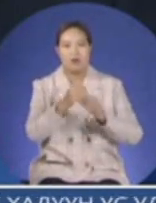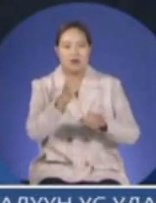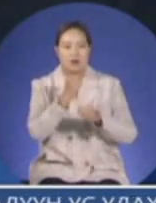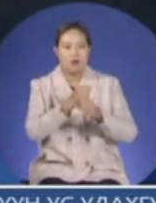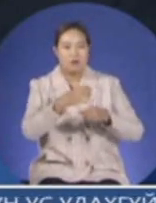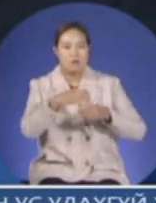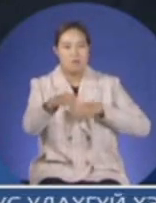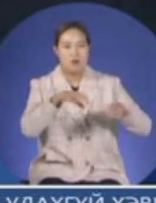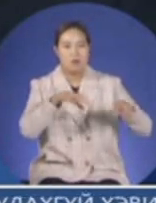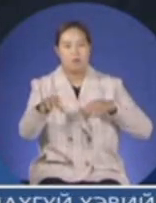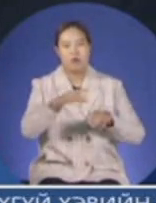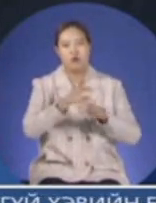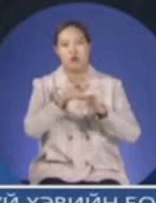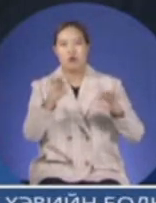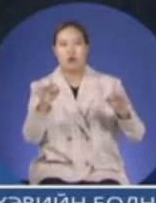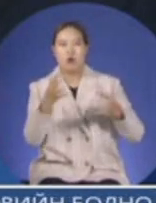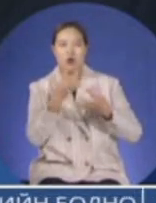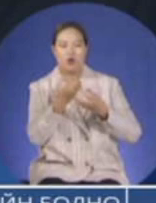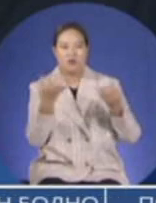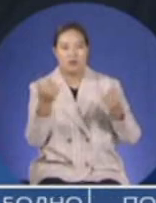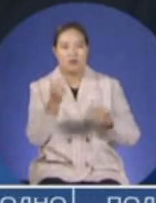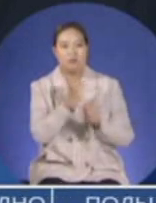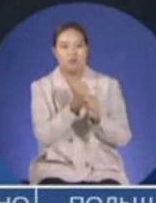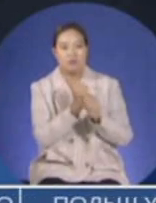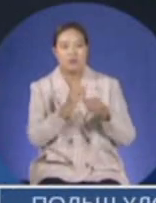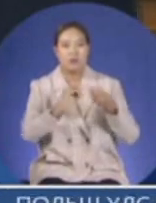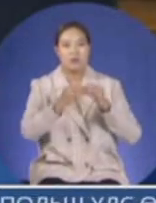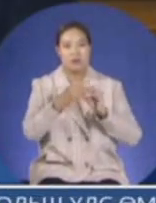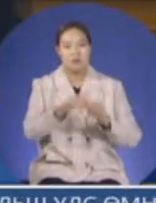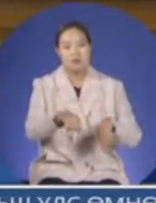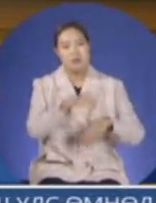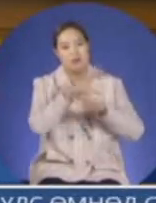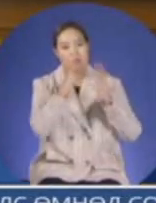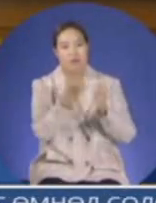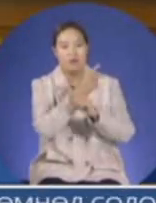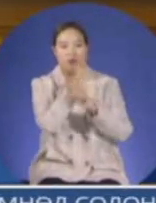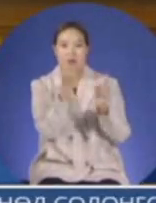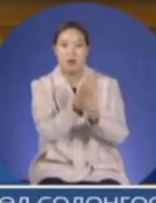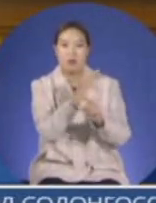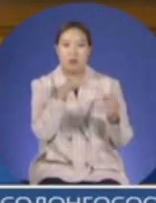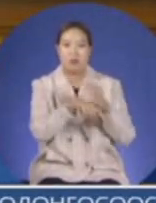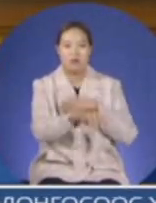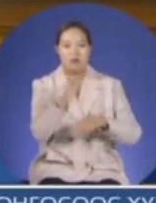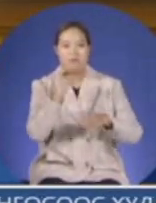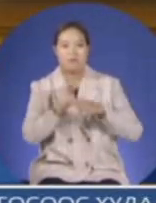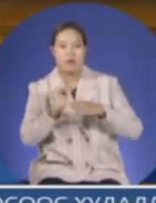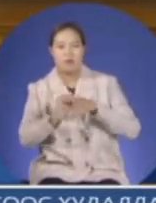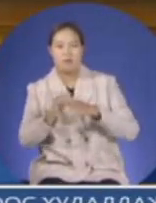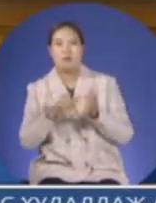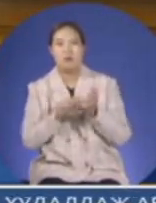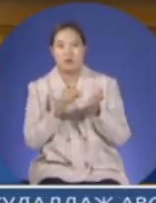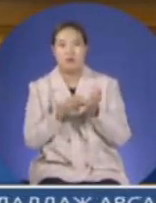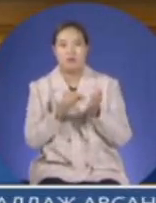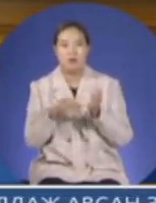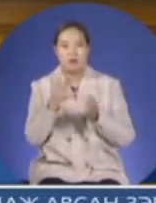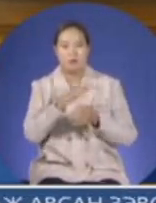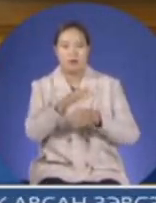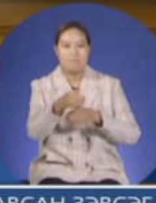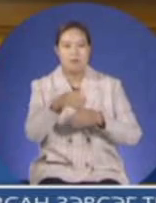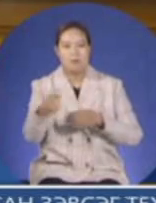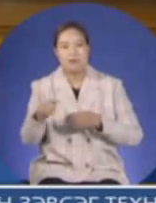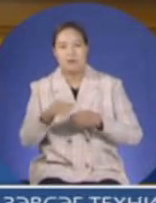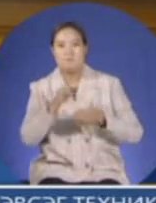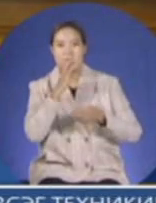хуваагдаж явуулна. Энэ олон хэсэгт явуулж байгаа хэрэгүүд маань отор цогцоолох ийм үйл ажиллагаа хийдэг.